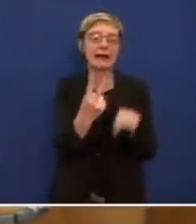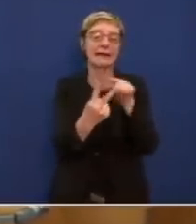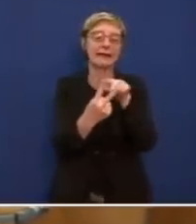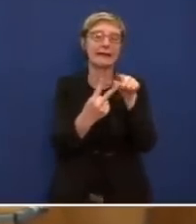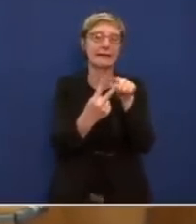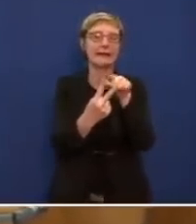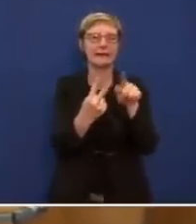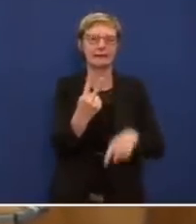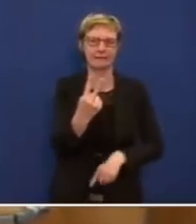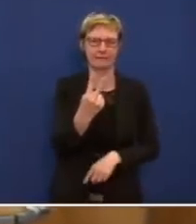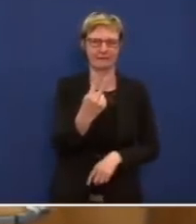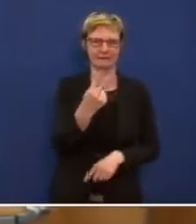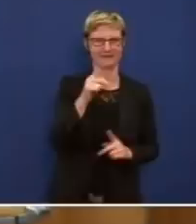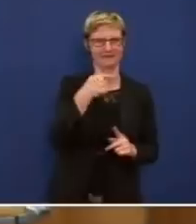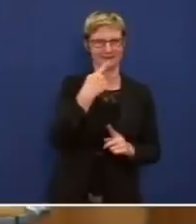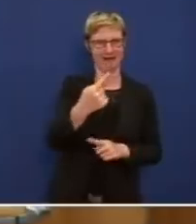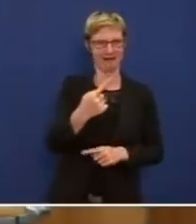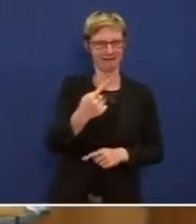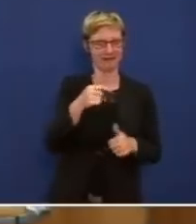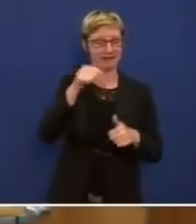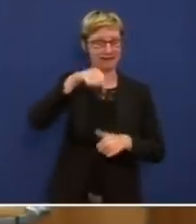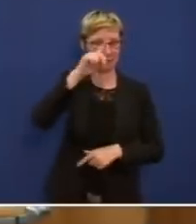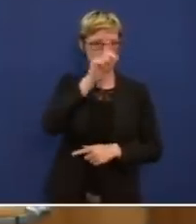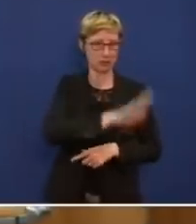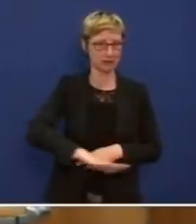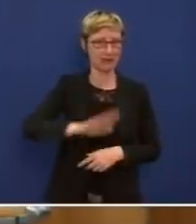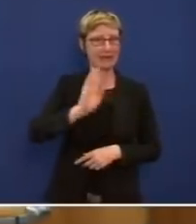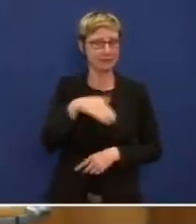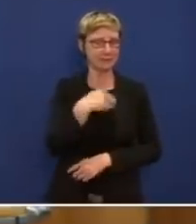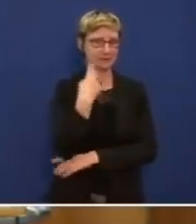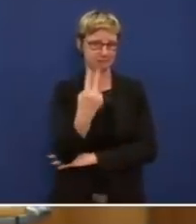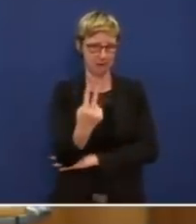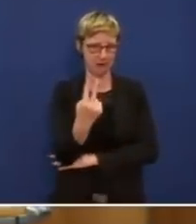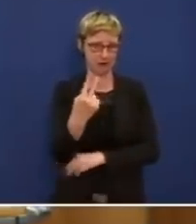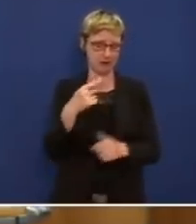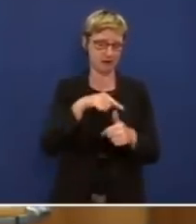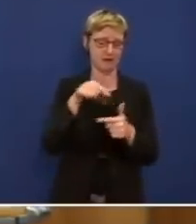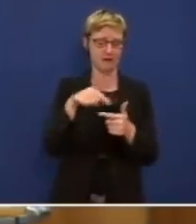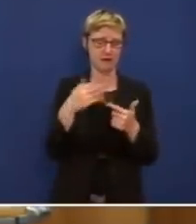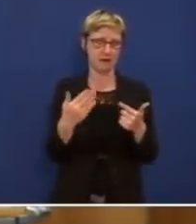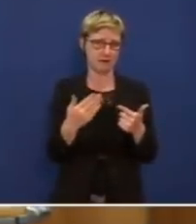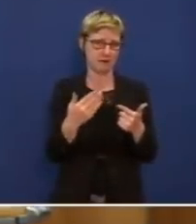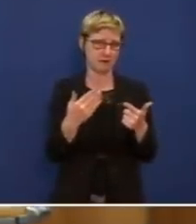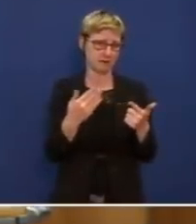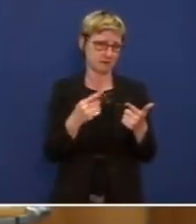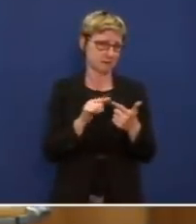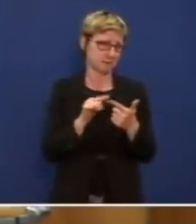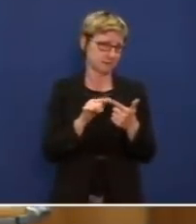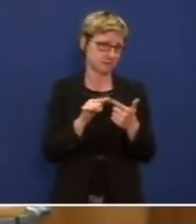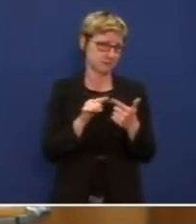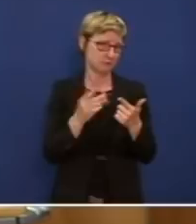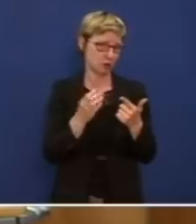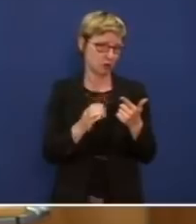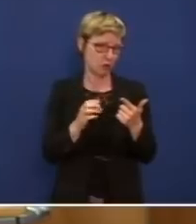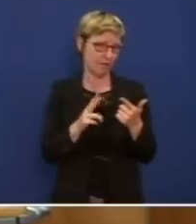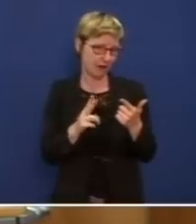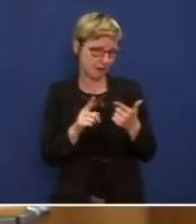zwei mRNA-Hersteller in Deutschland haben, dann müssten Sie ja vielleicht doch sagen, ob Sie dabei an den deutschen